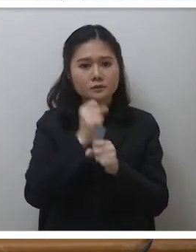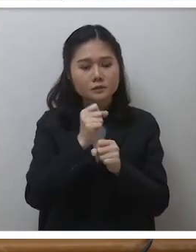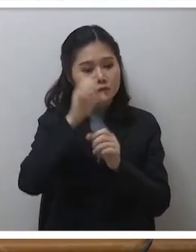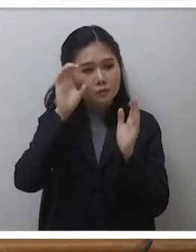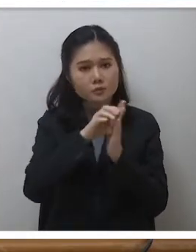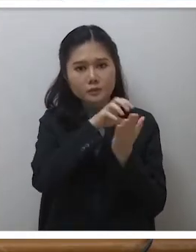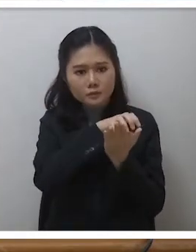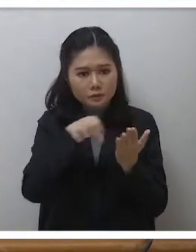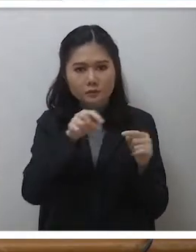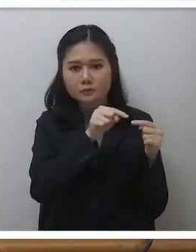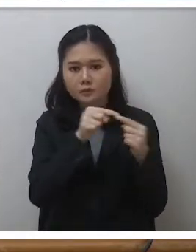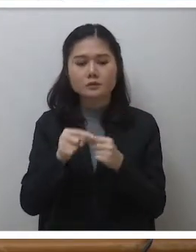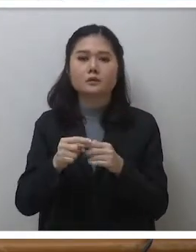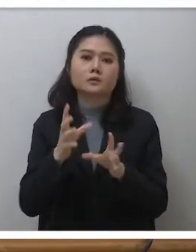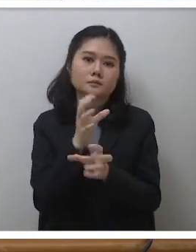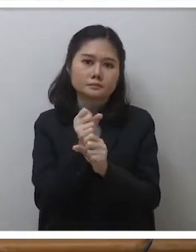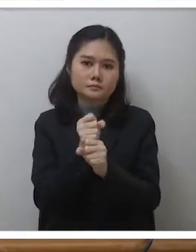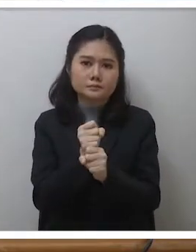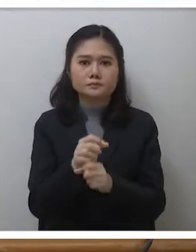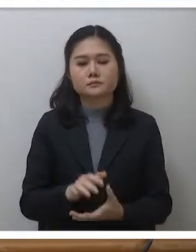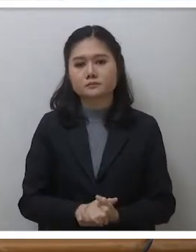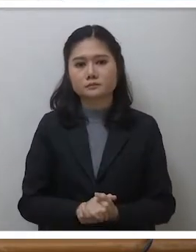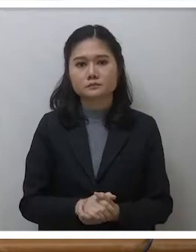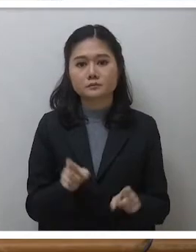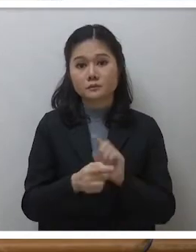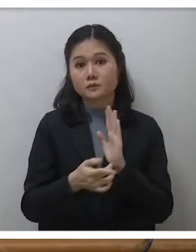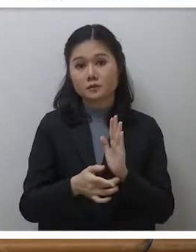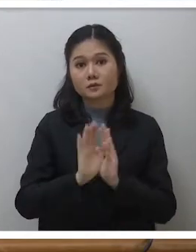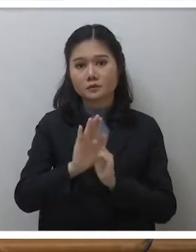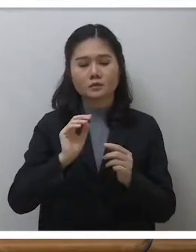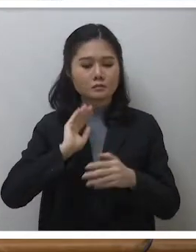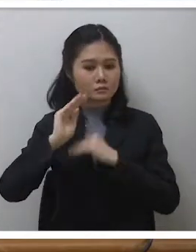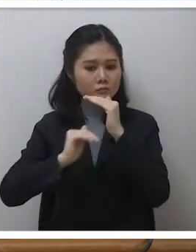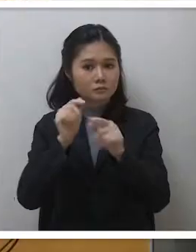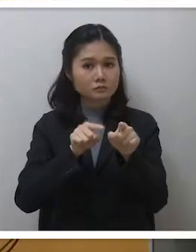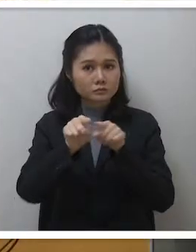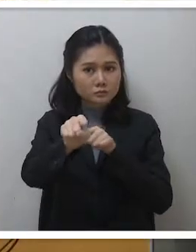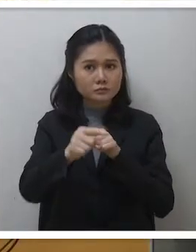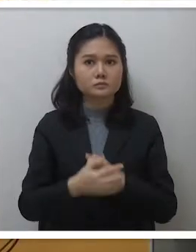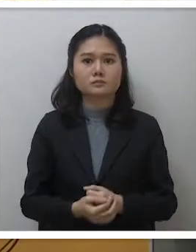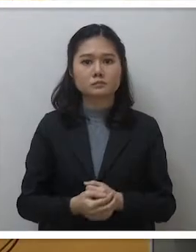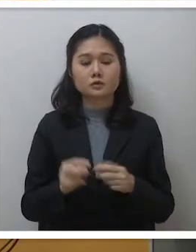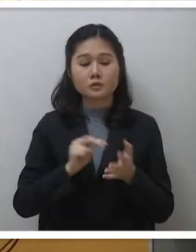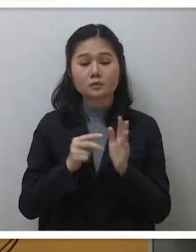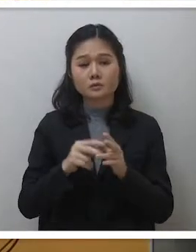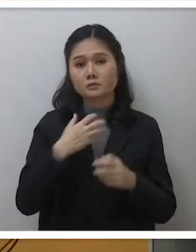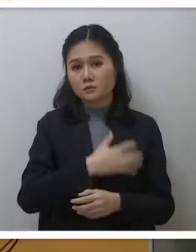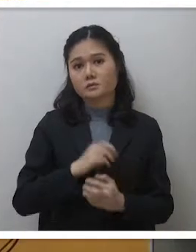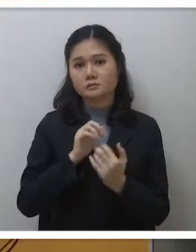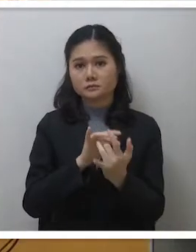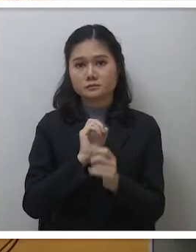ไปประกอบกับตัวโมเดลที่เขาปั้นไว้นี่คือเทคโนโลยีเข้าไปไกลมากนะครับเขาถึงจะสื่ออารมณ์